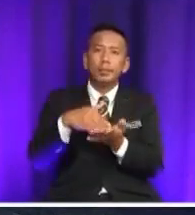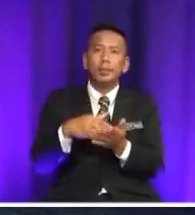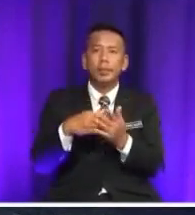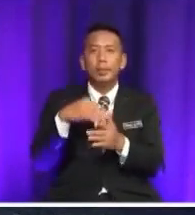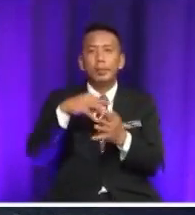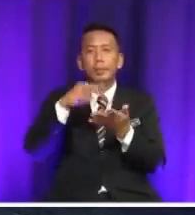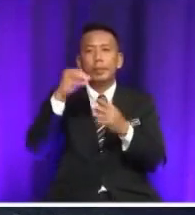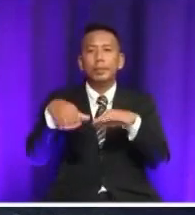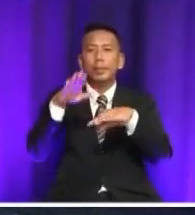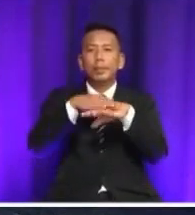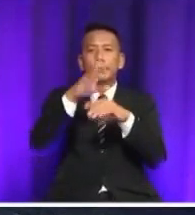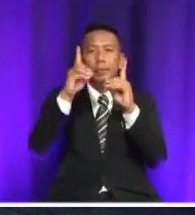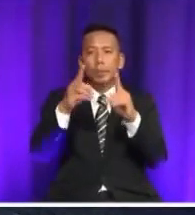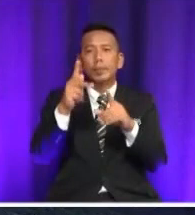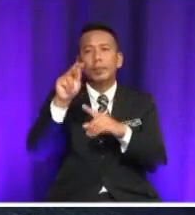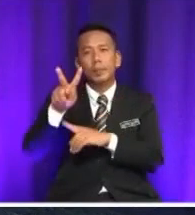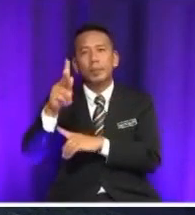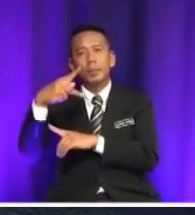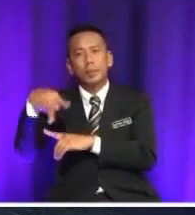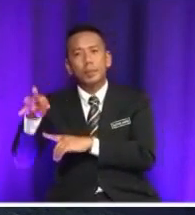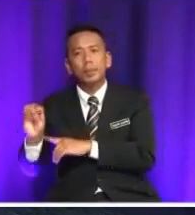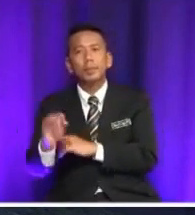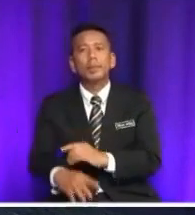Menengah Atas di titik